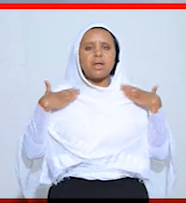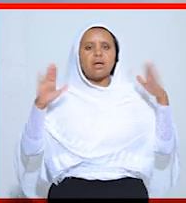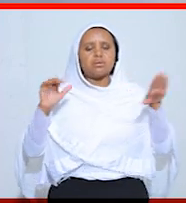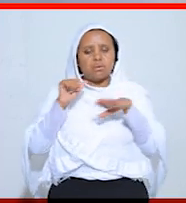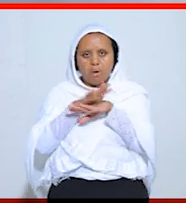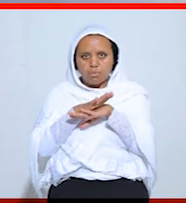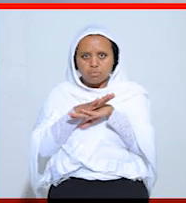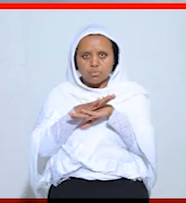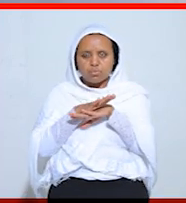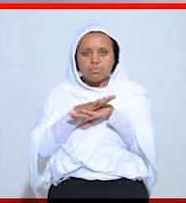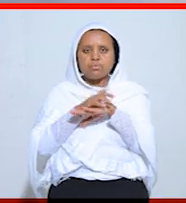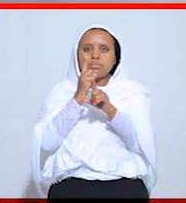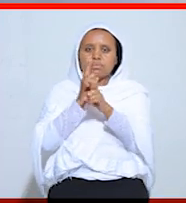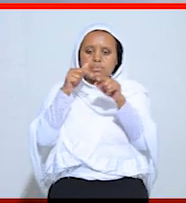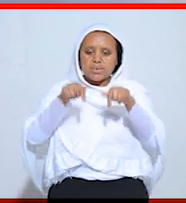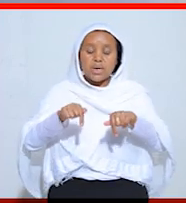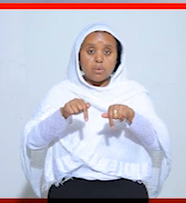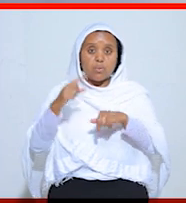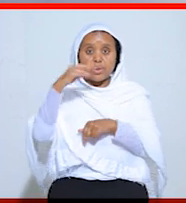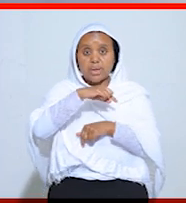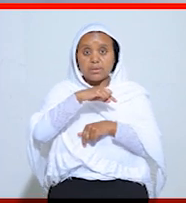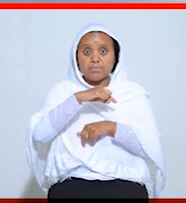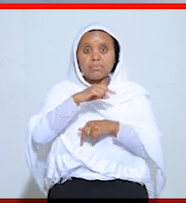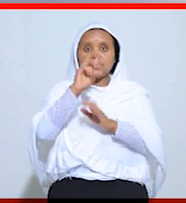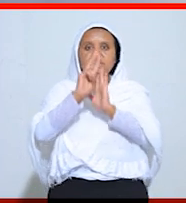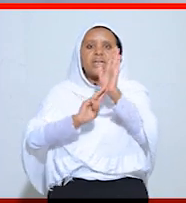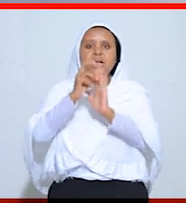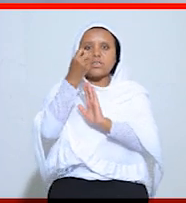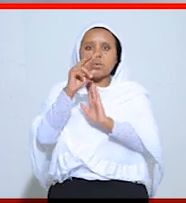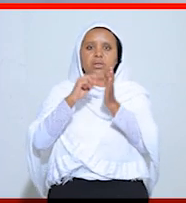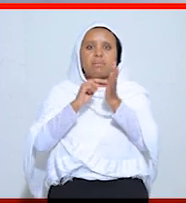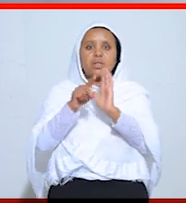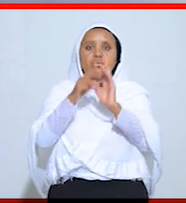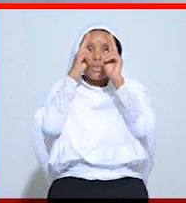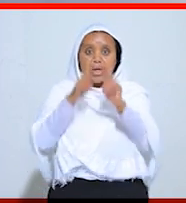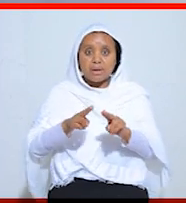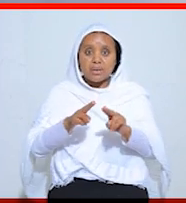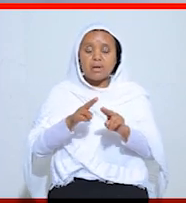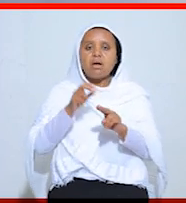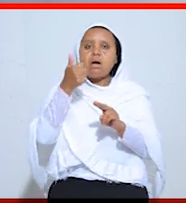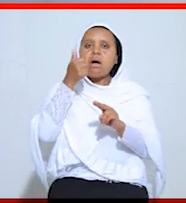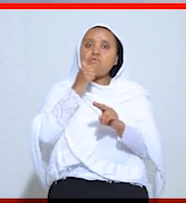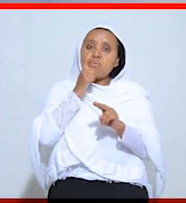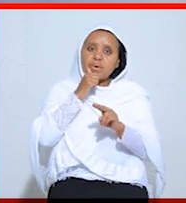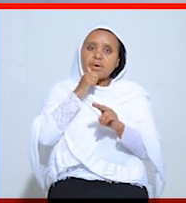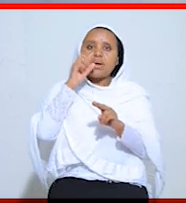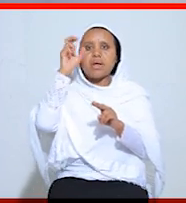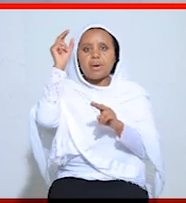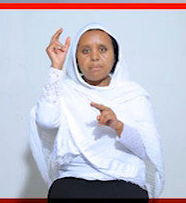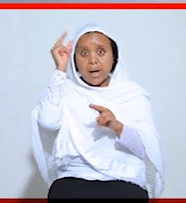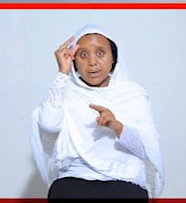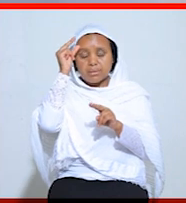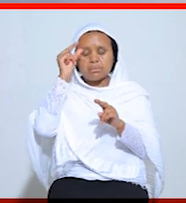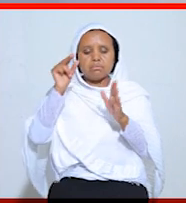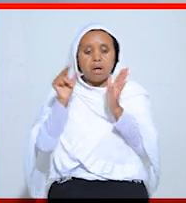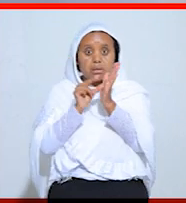ብርሃናውያን መላእክት ይላካሉ። ልክ በዛሬው ዕለት ሰኔ 12 ማለት ነው ስናከብር የአፎሚያን የባህራንን